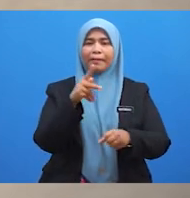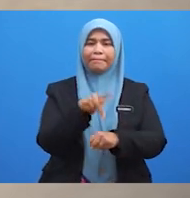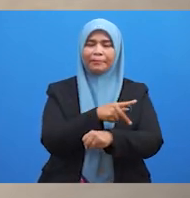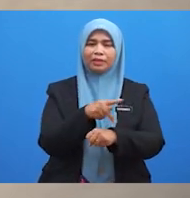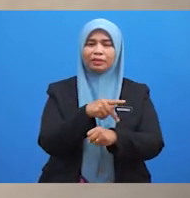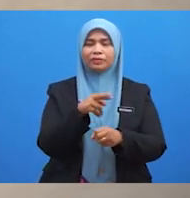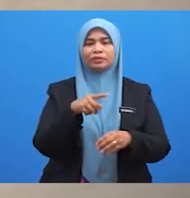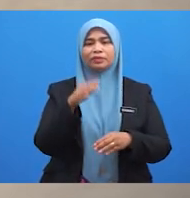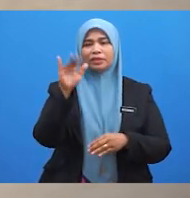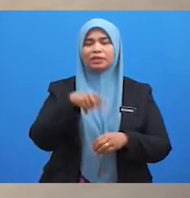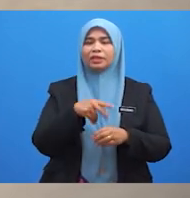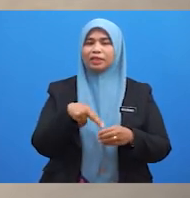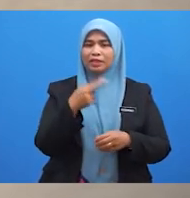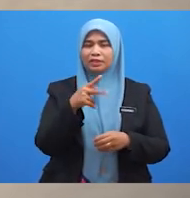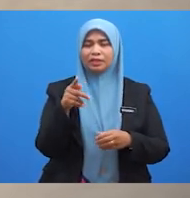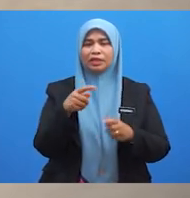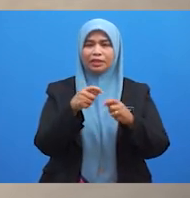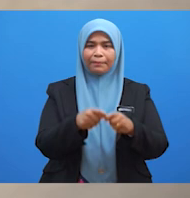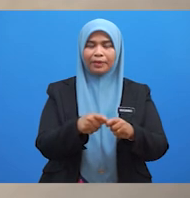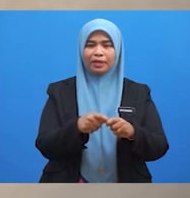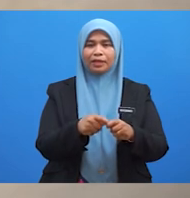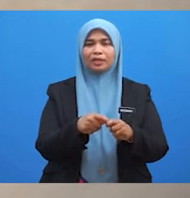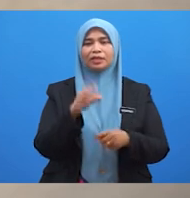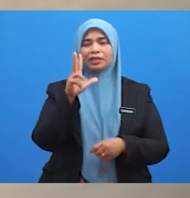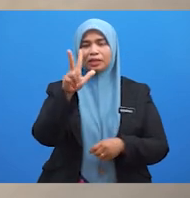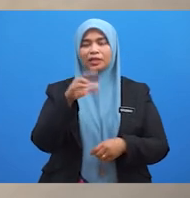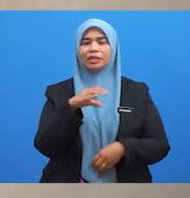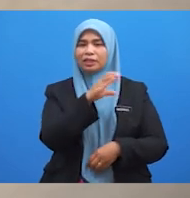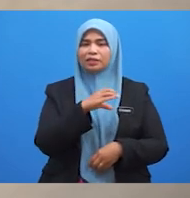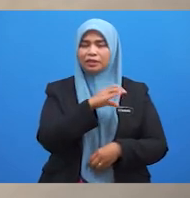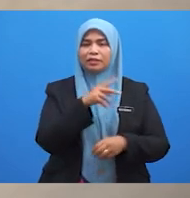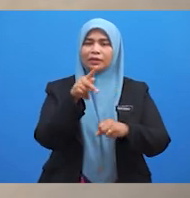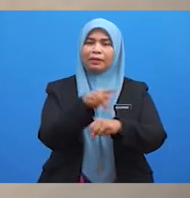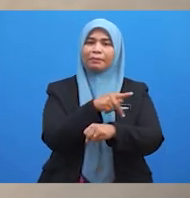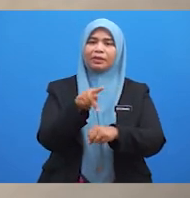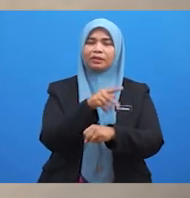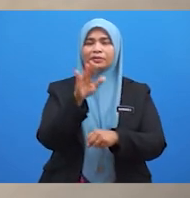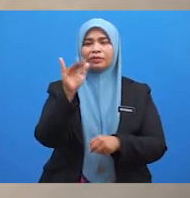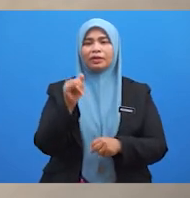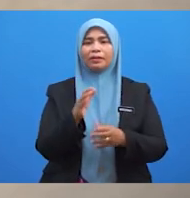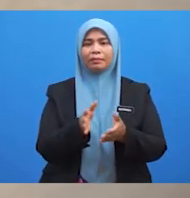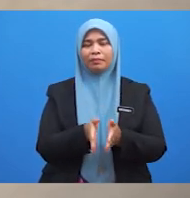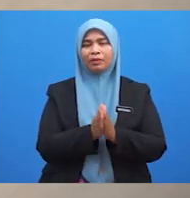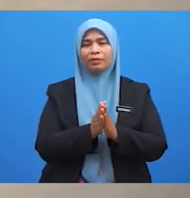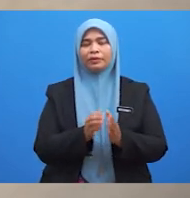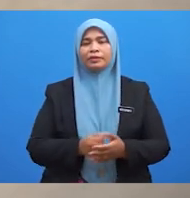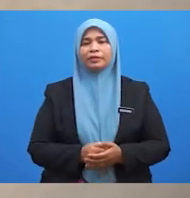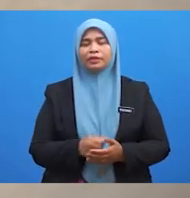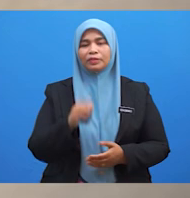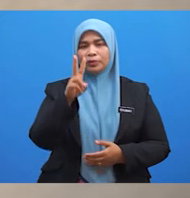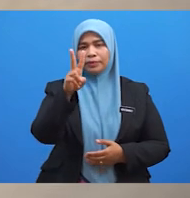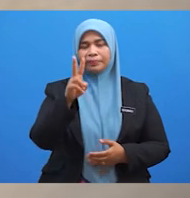yang dihasilkan menepati 3 ciri pantun yang dipinta.